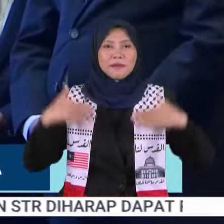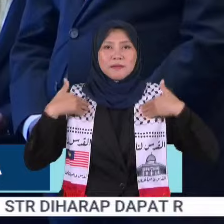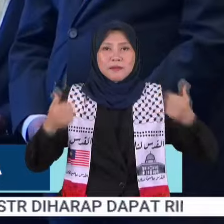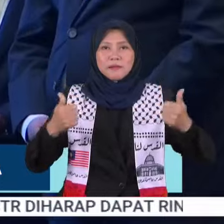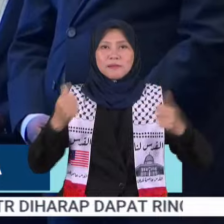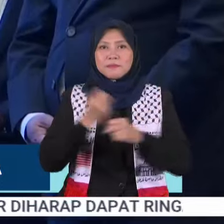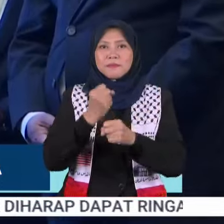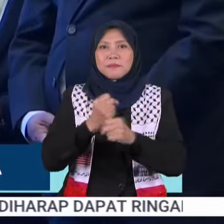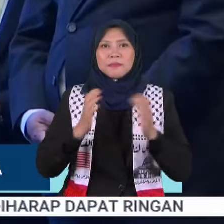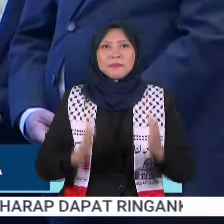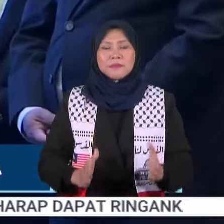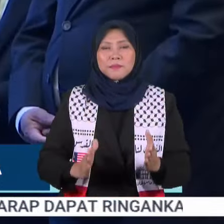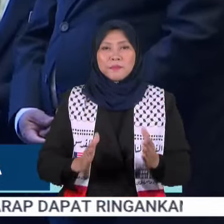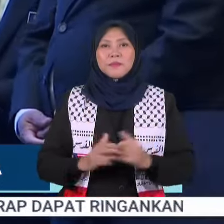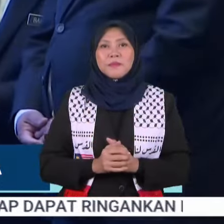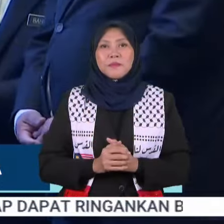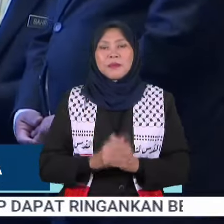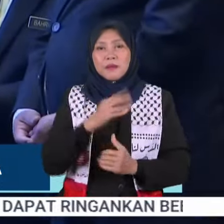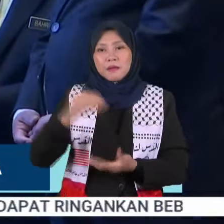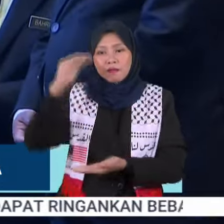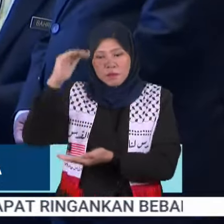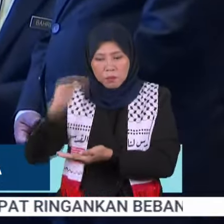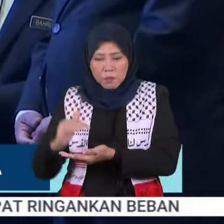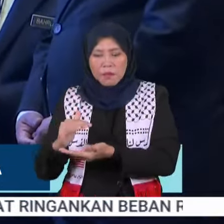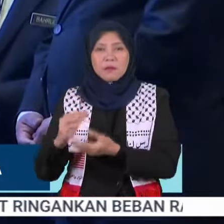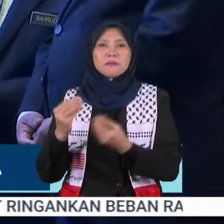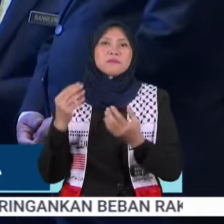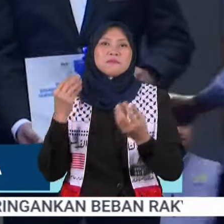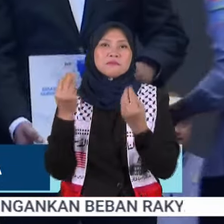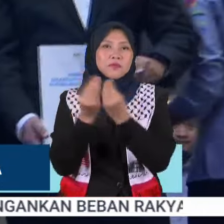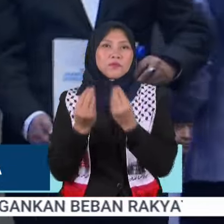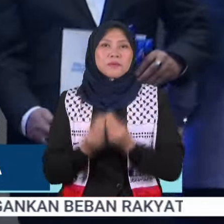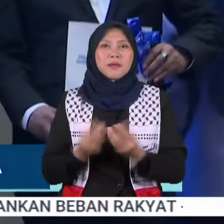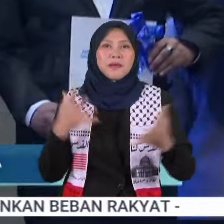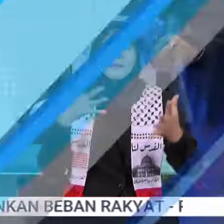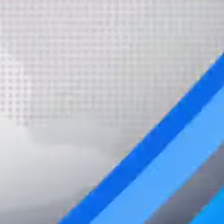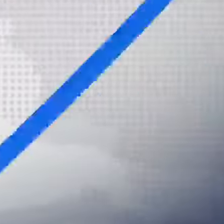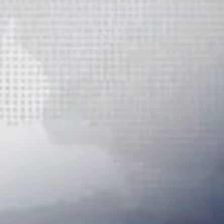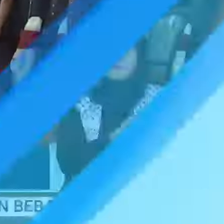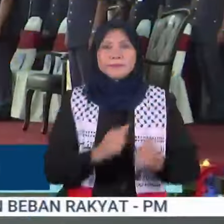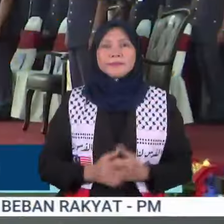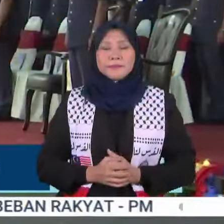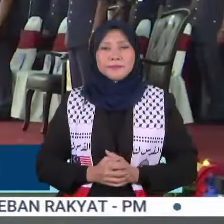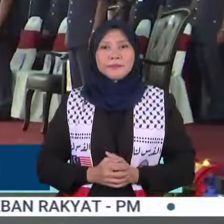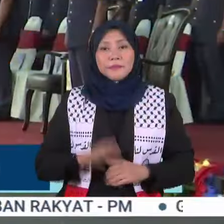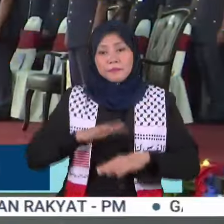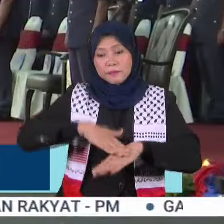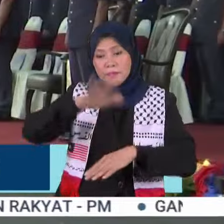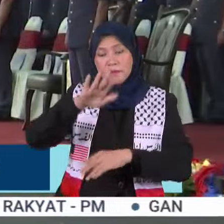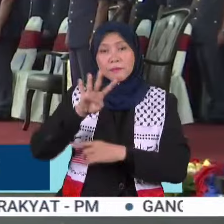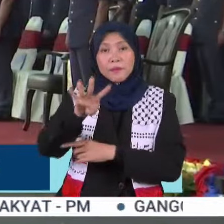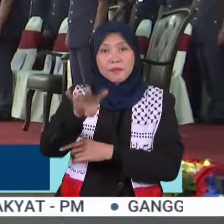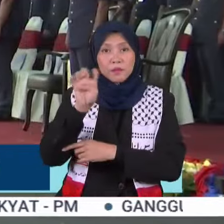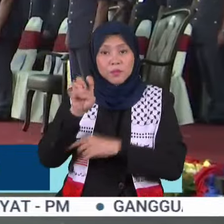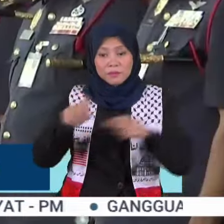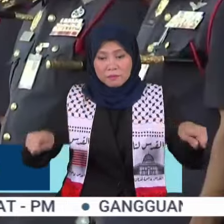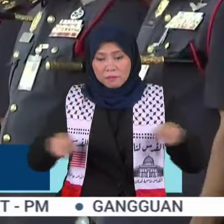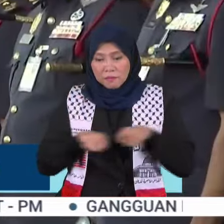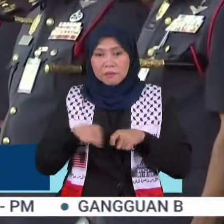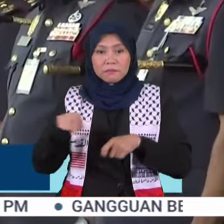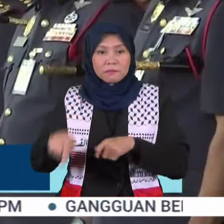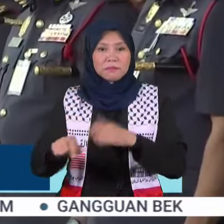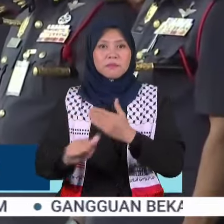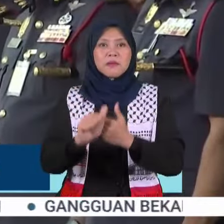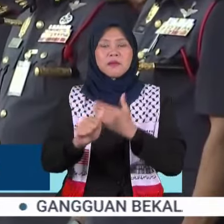kesihatan pekerjaan KKP dan mengurangkan kadar kemalangan. Lebih 400 lokasi panas dikenal pasti